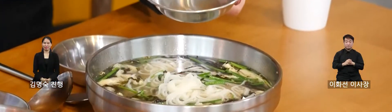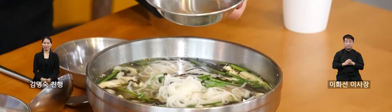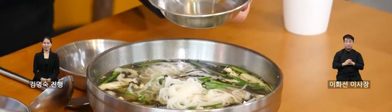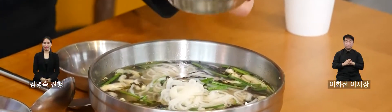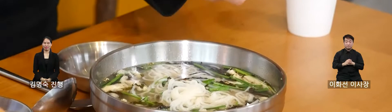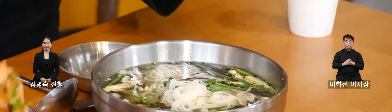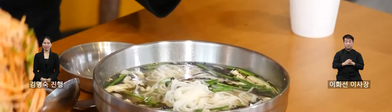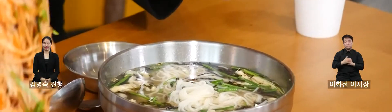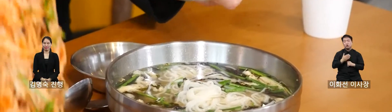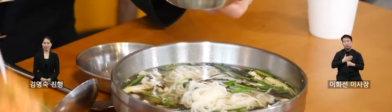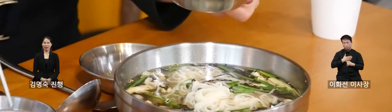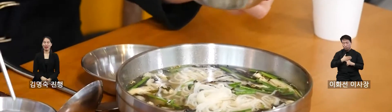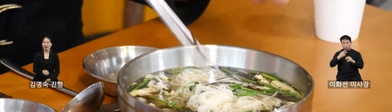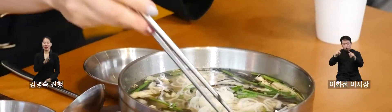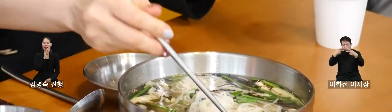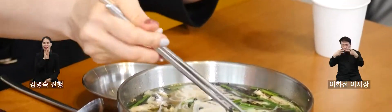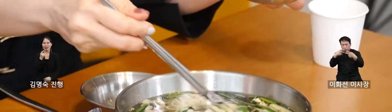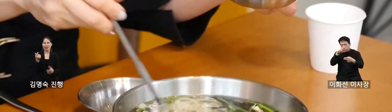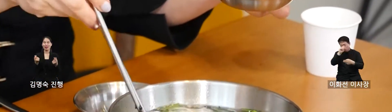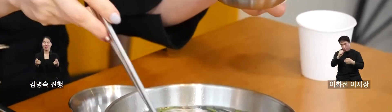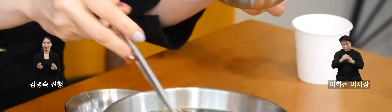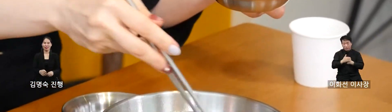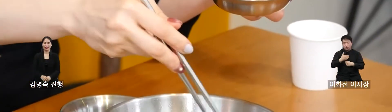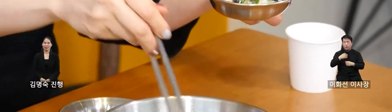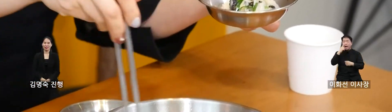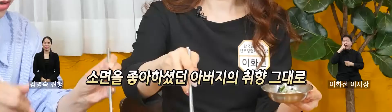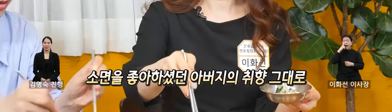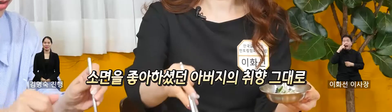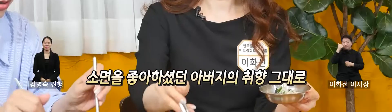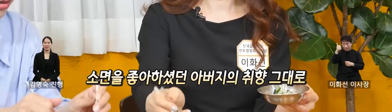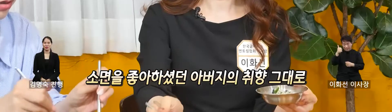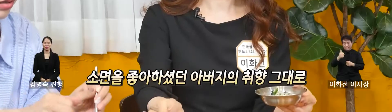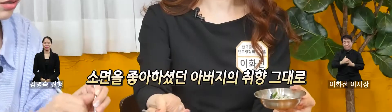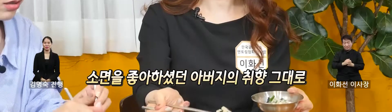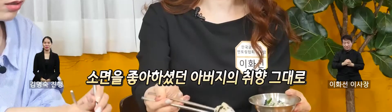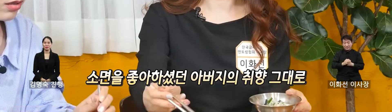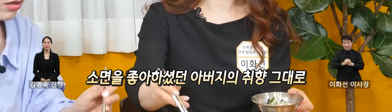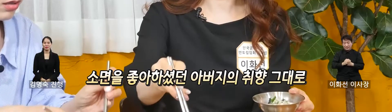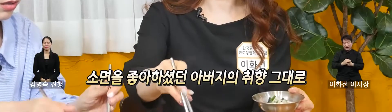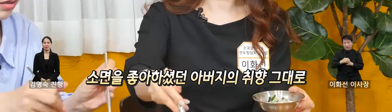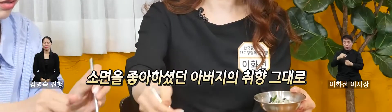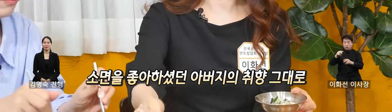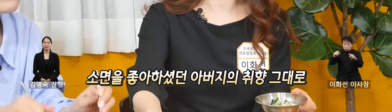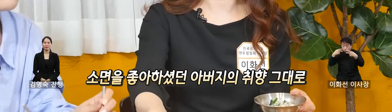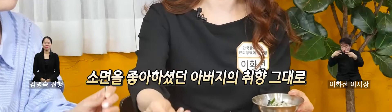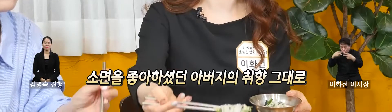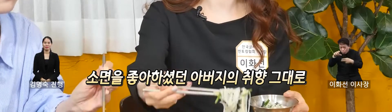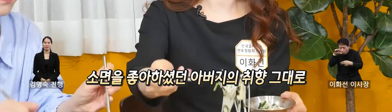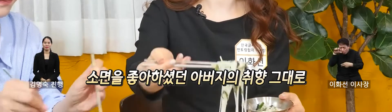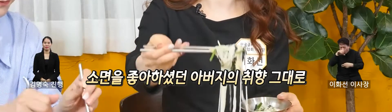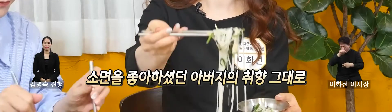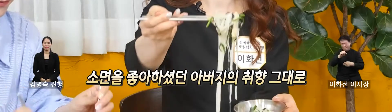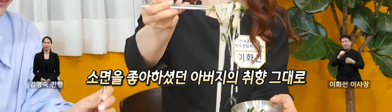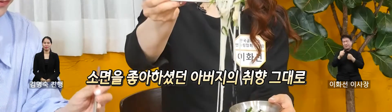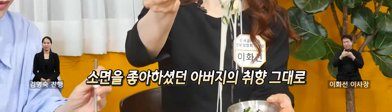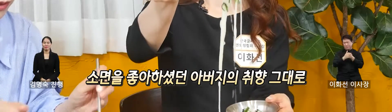국수를 좋아해요. 아, 그러세요? 저희 아빠가 이런 소면을 굉장히